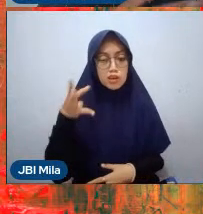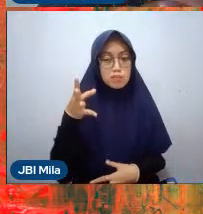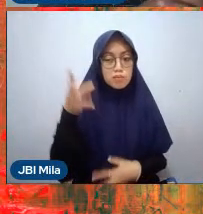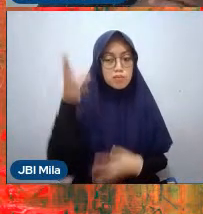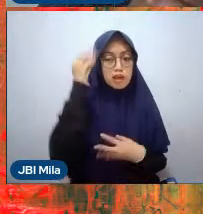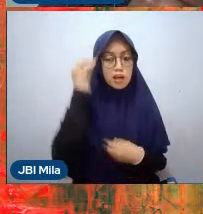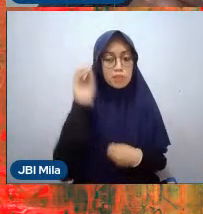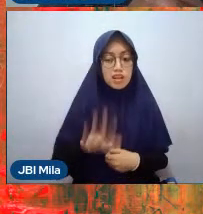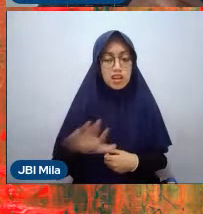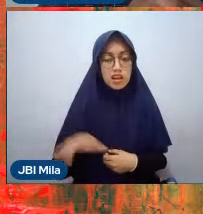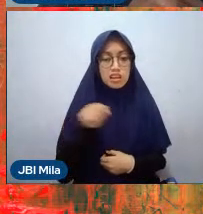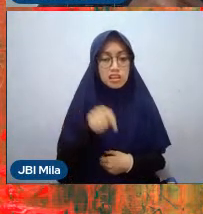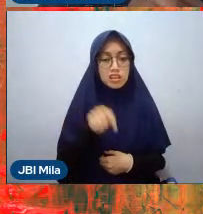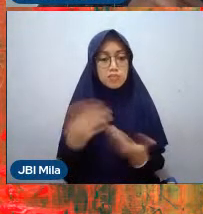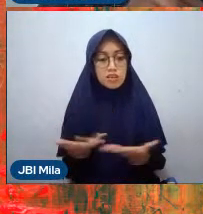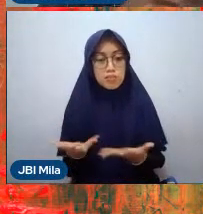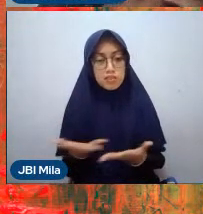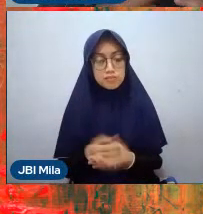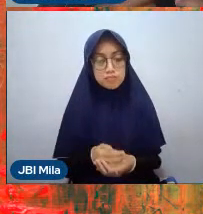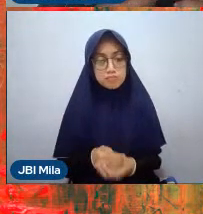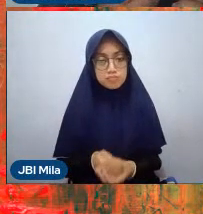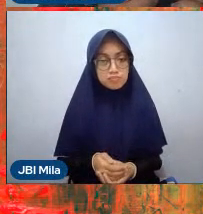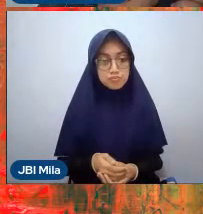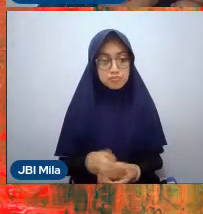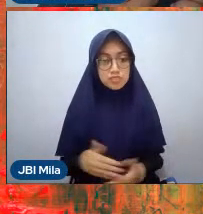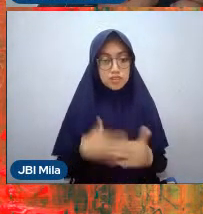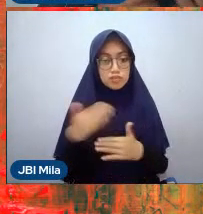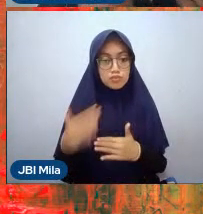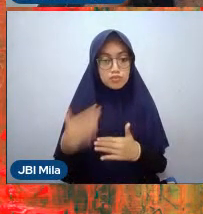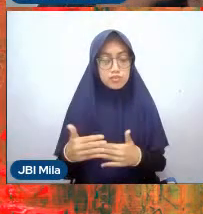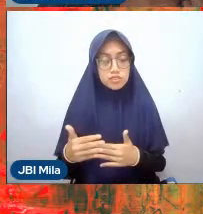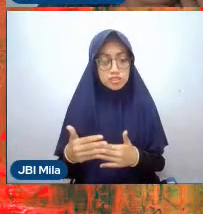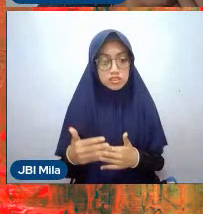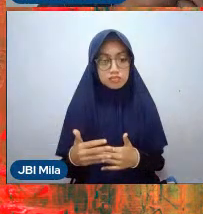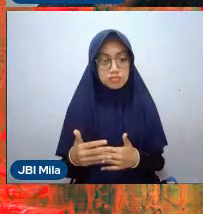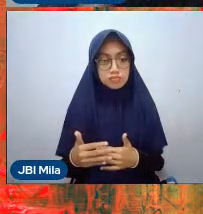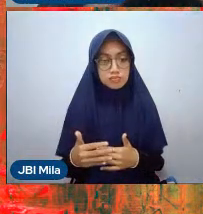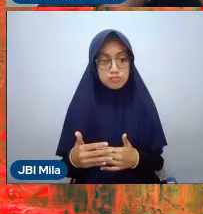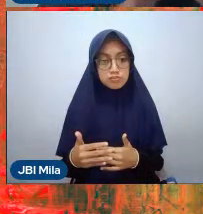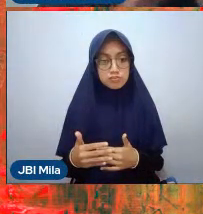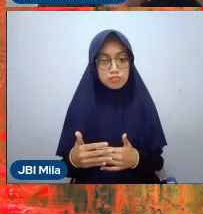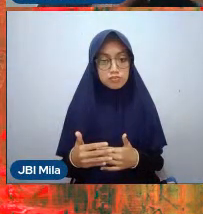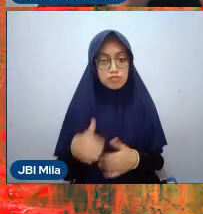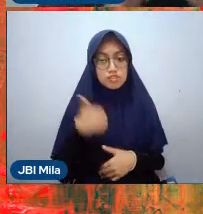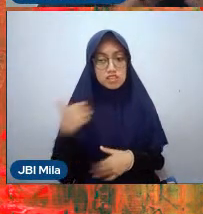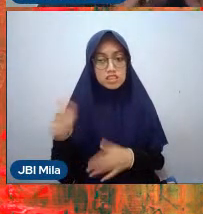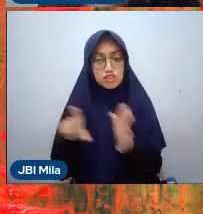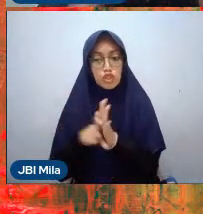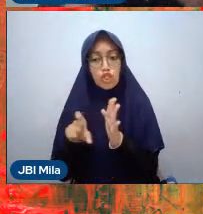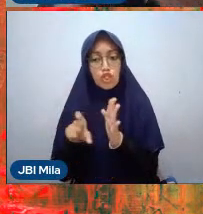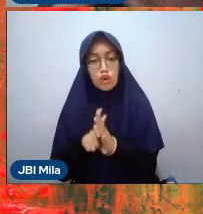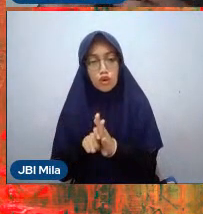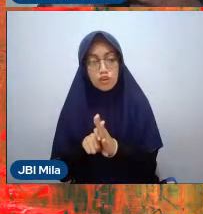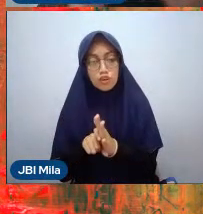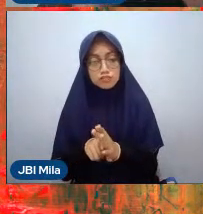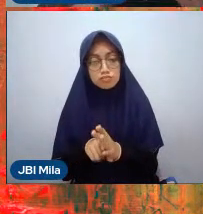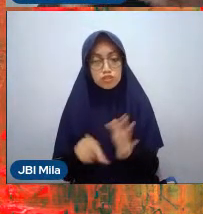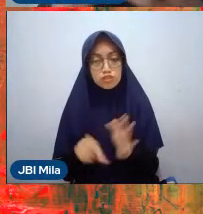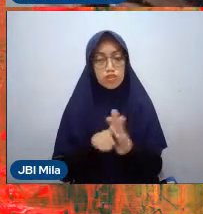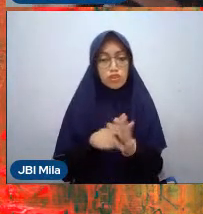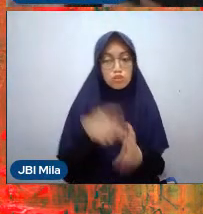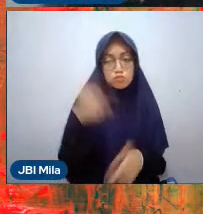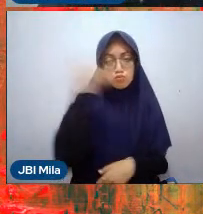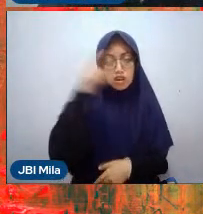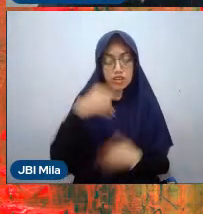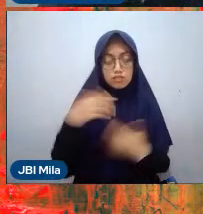maunya. Terus kemudian juga bisa dicontohkan duluan. Oh, kalau marah itu contoh marah itu begini begini begini, kalau sedih itu